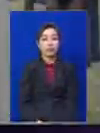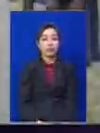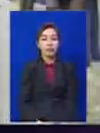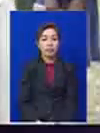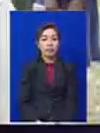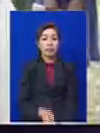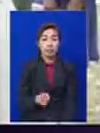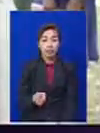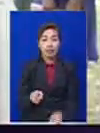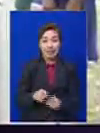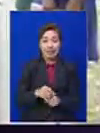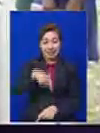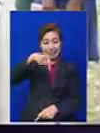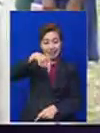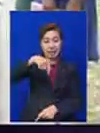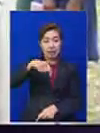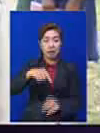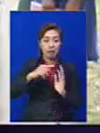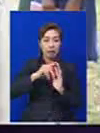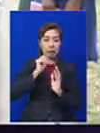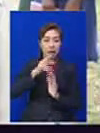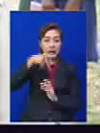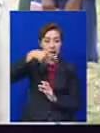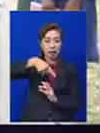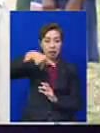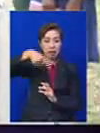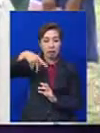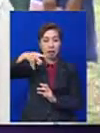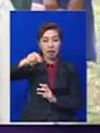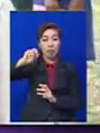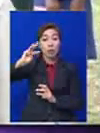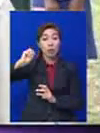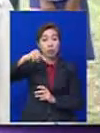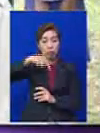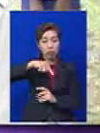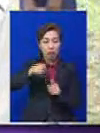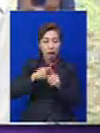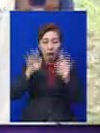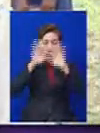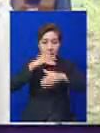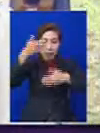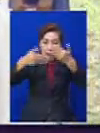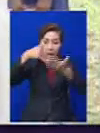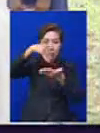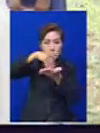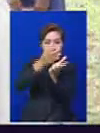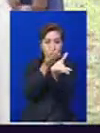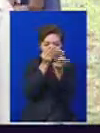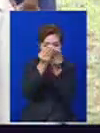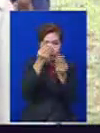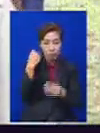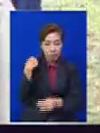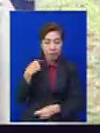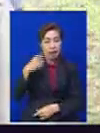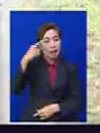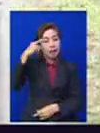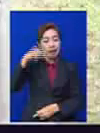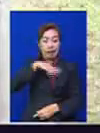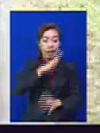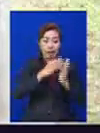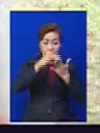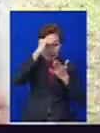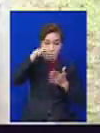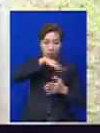ที่เทพพนมฟาร์มค่ะมีกิจกรรมที่เป็นศูนย์การเรียนรู้เราก็นำนักเรียนมาศึกษาดูงานว่